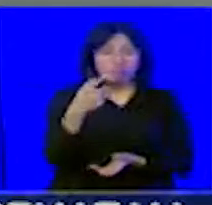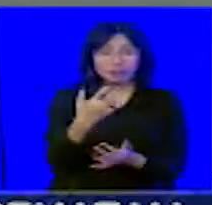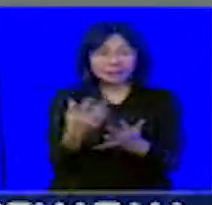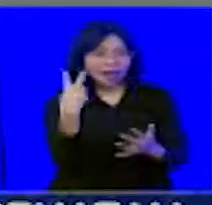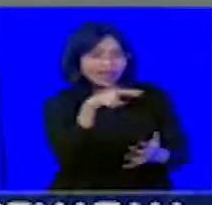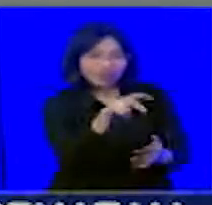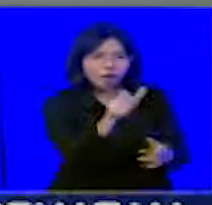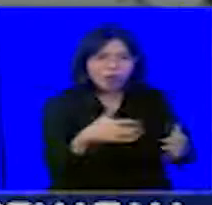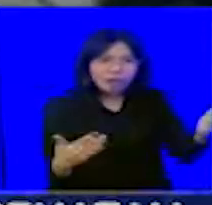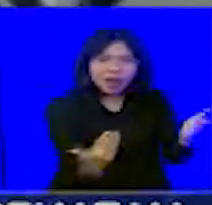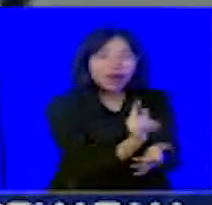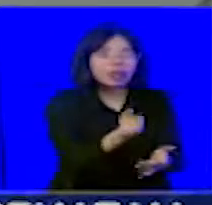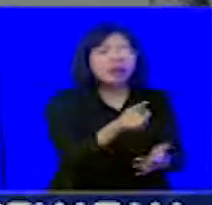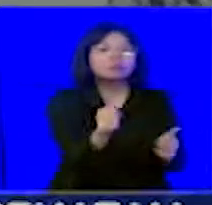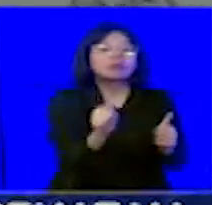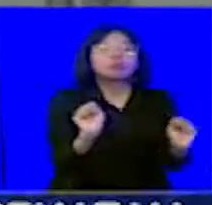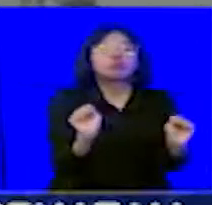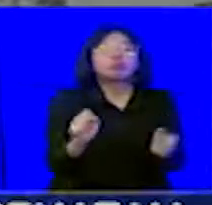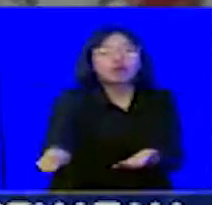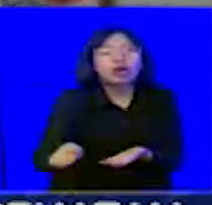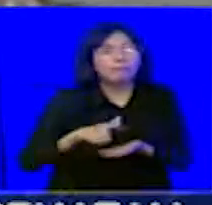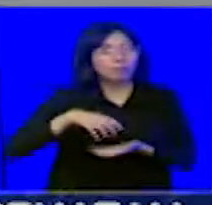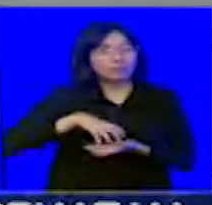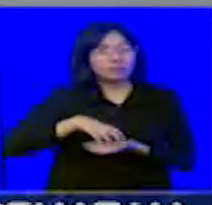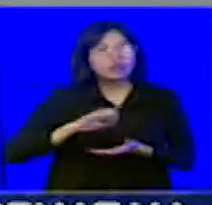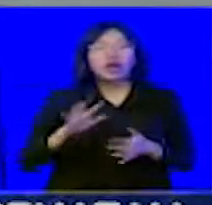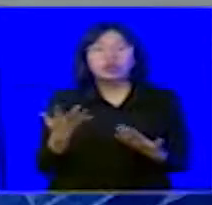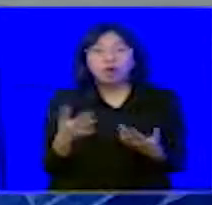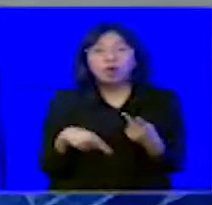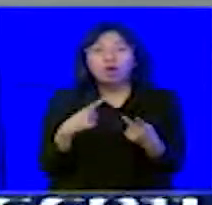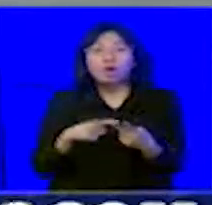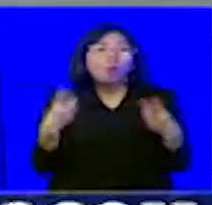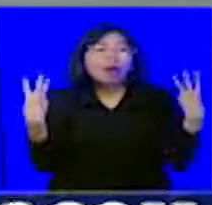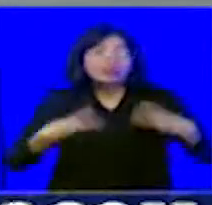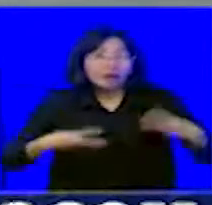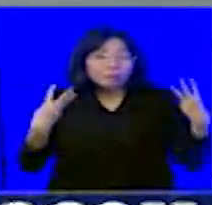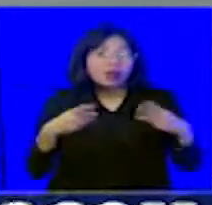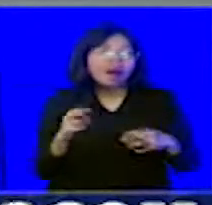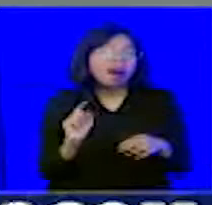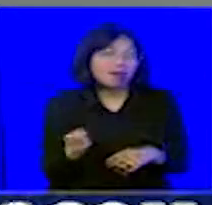lingkungan masyarakat tersebut, yakni dapat menghubungi WhatsApp di nomor